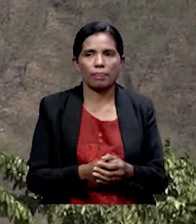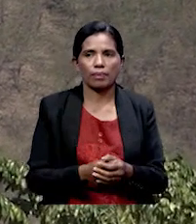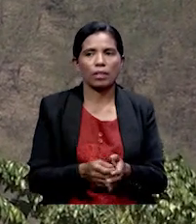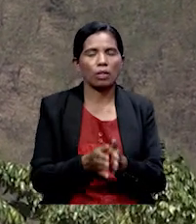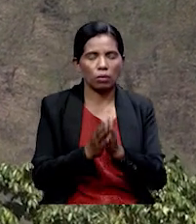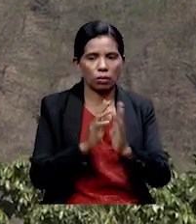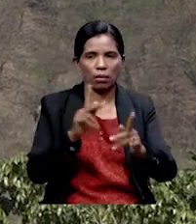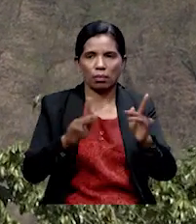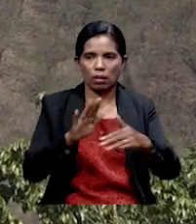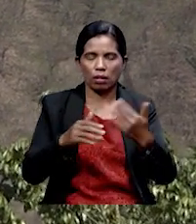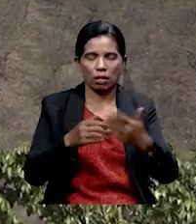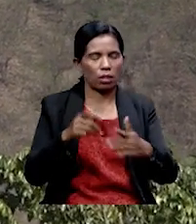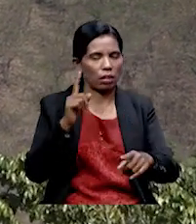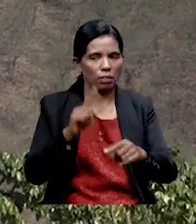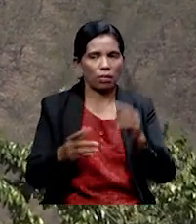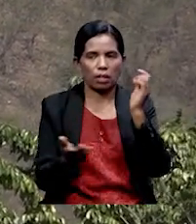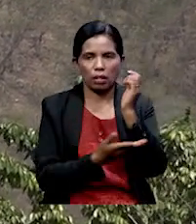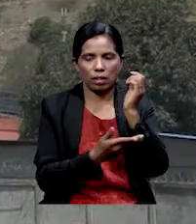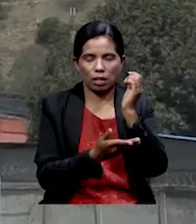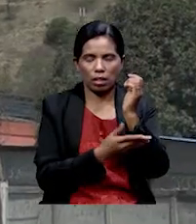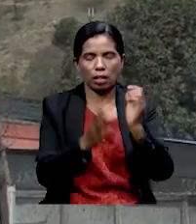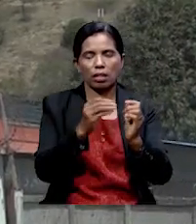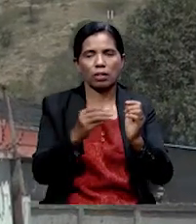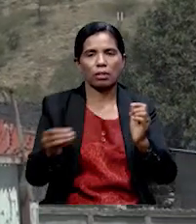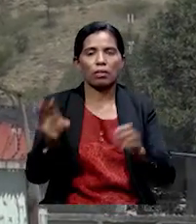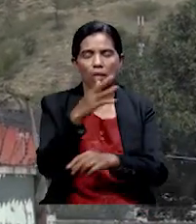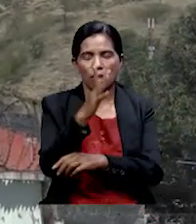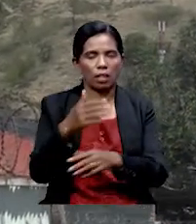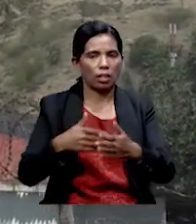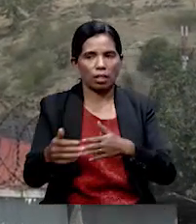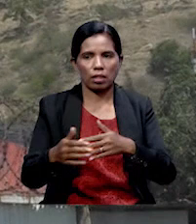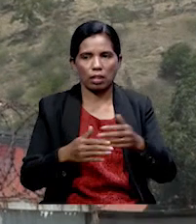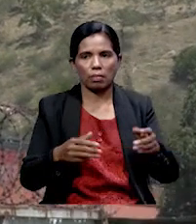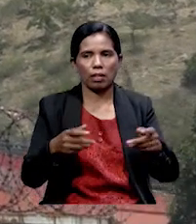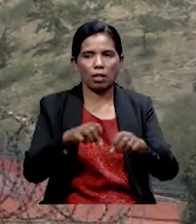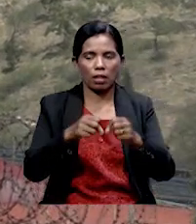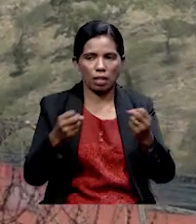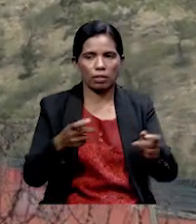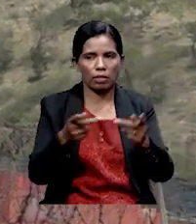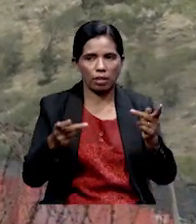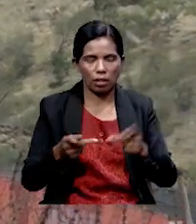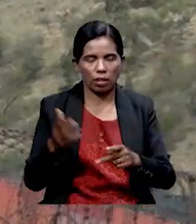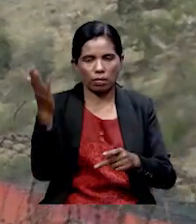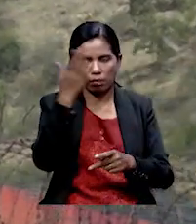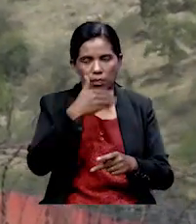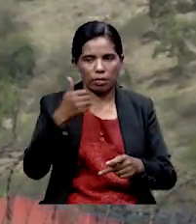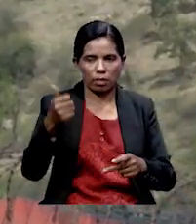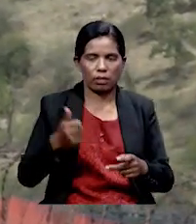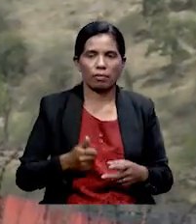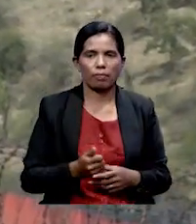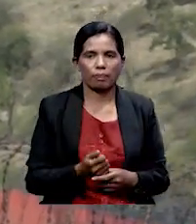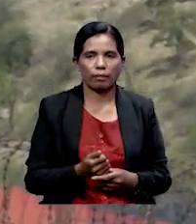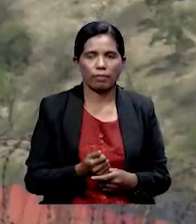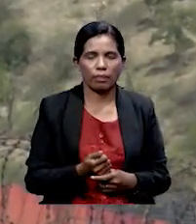husu komunidade, atu labele ta, no tesi ayar biru, nune labele straga fatin ne, nia furak. Fatin